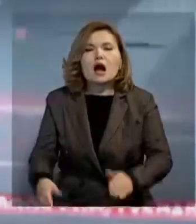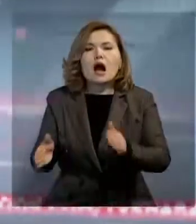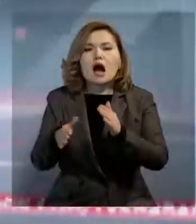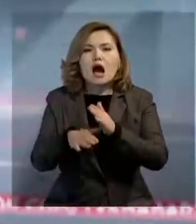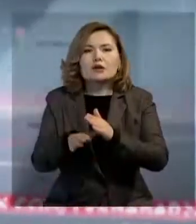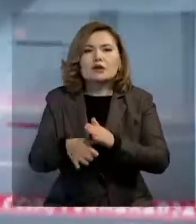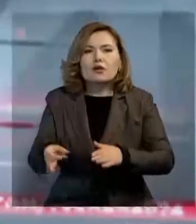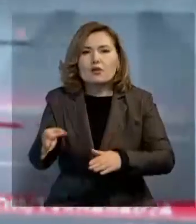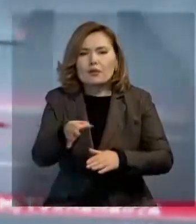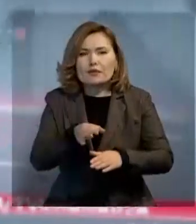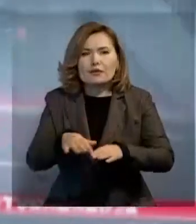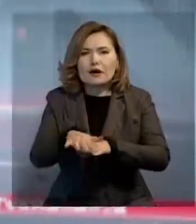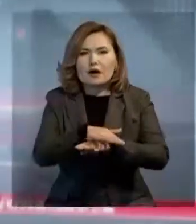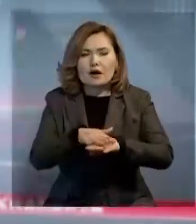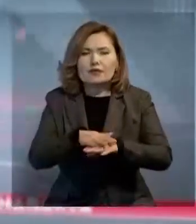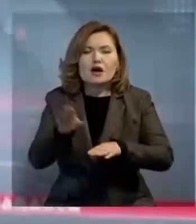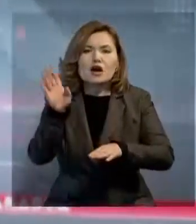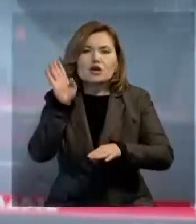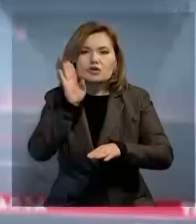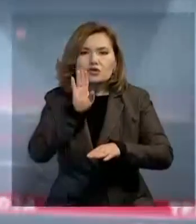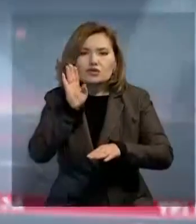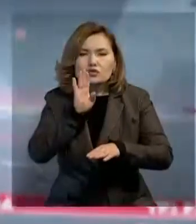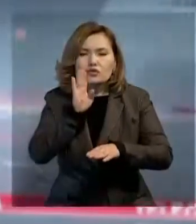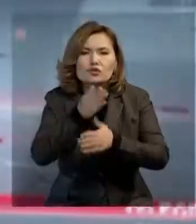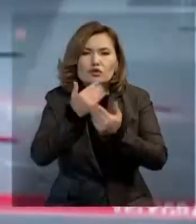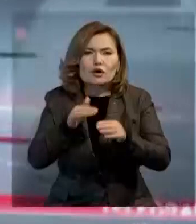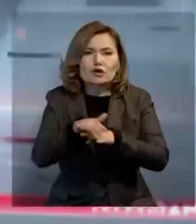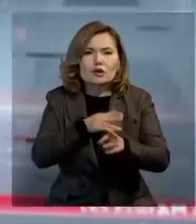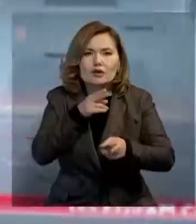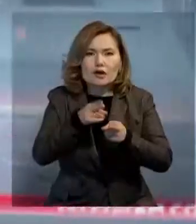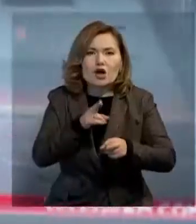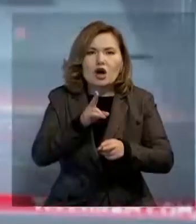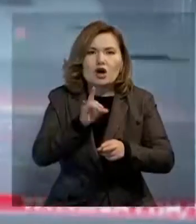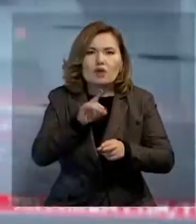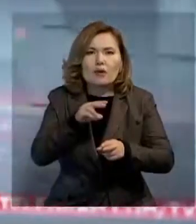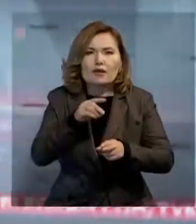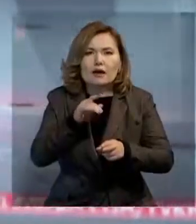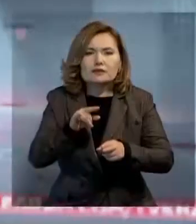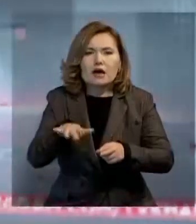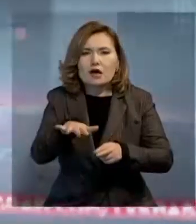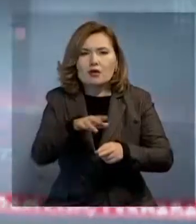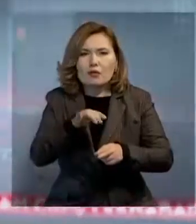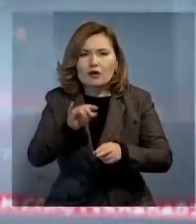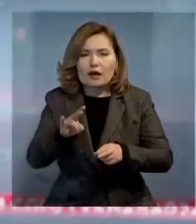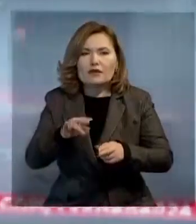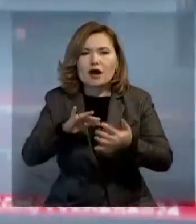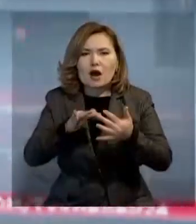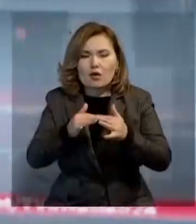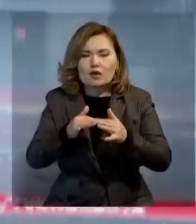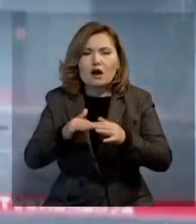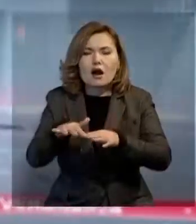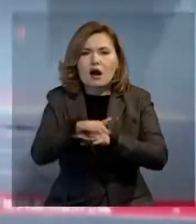Атырау облысының тұрғындары ауыз суға жарымай отыр. Бұл мәселе Құрманғазы ауданындағы Бөкейхан ауылының тұрғындарын көп жылдан